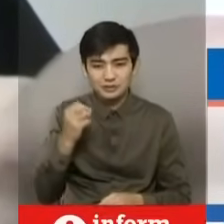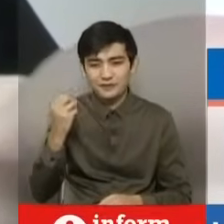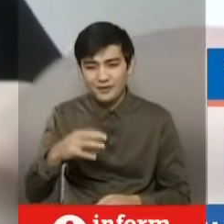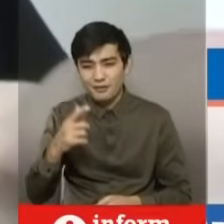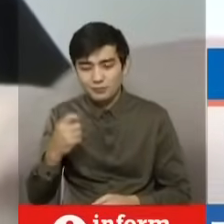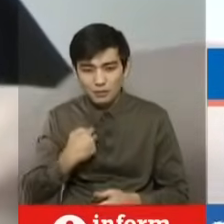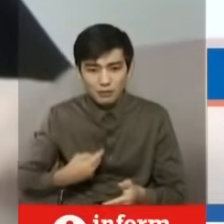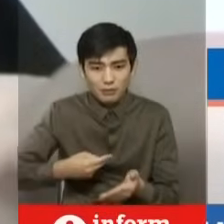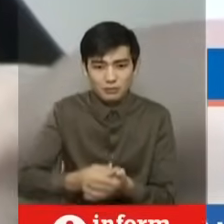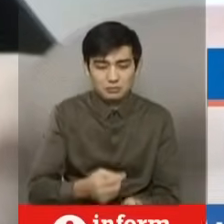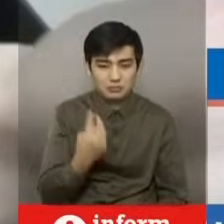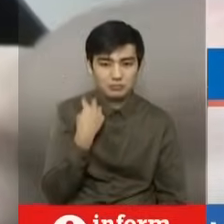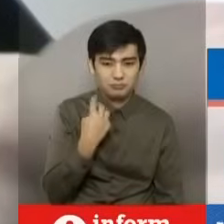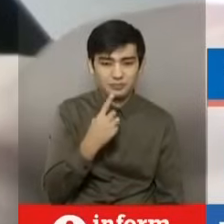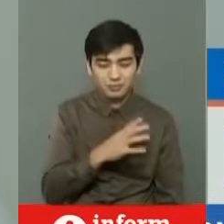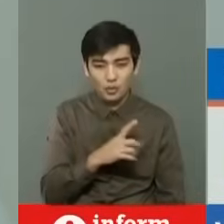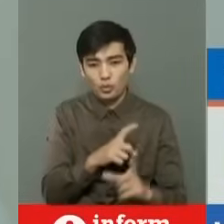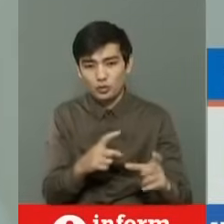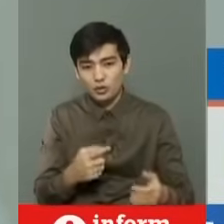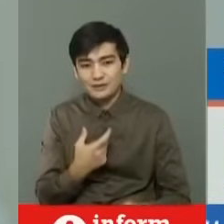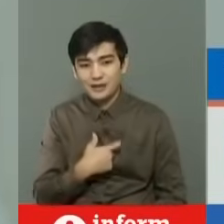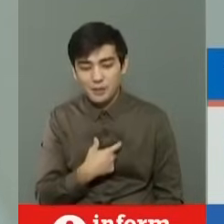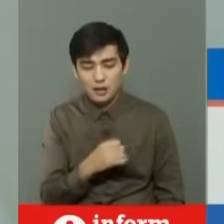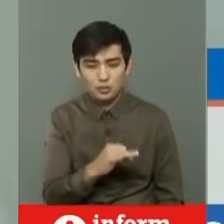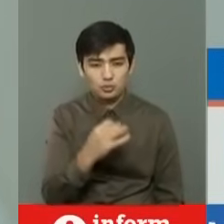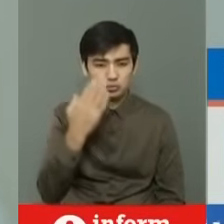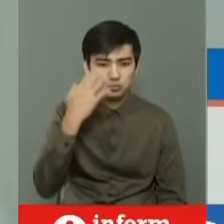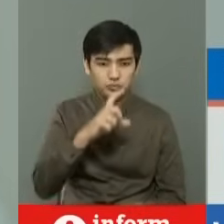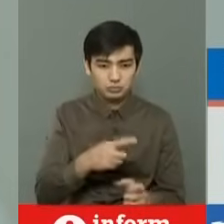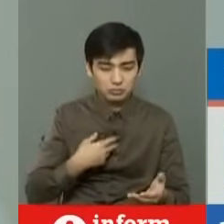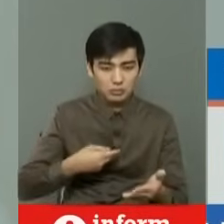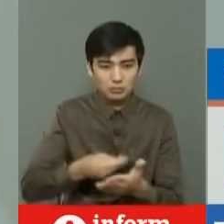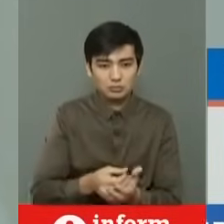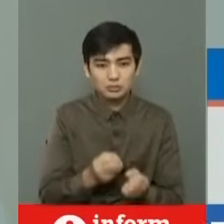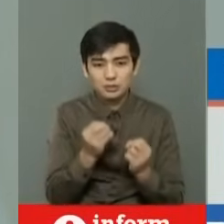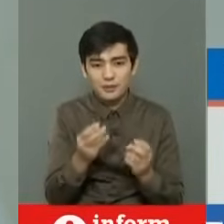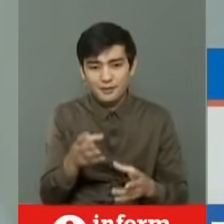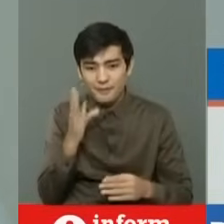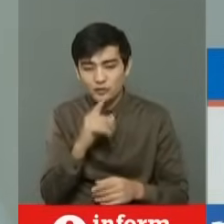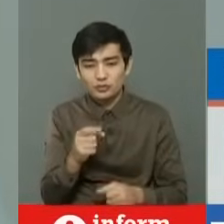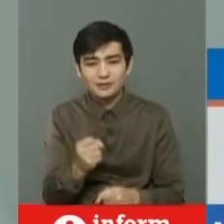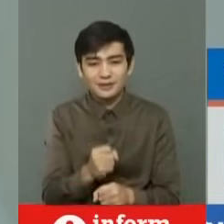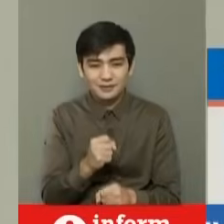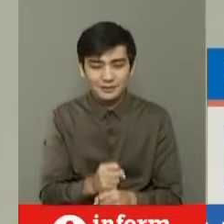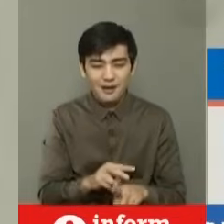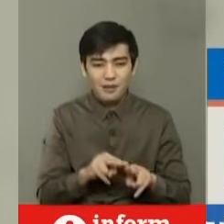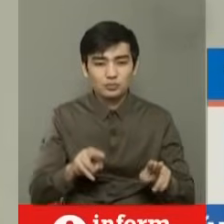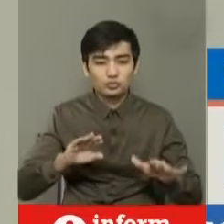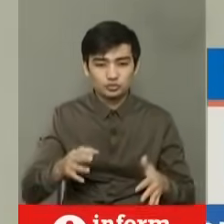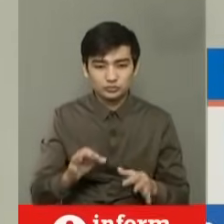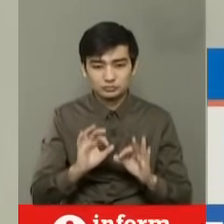Выяснилось что некоторые горожане платят за себя и за кого-то ещё Как такое возможно и что делать В таких случаях расскажет